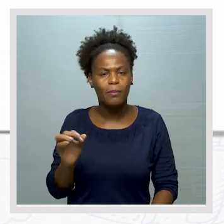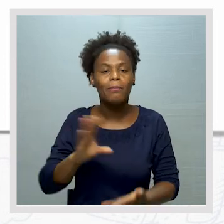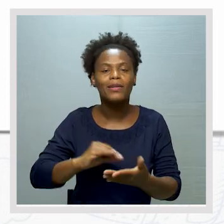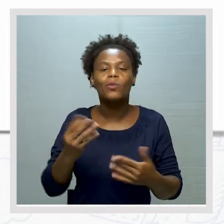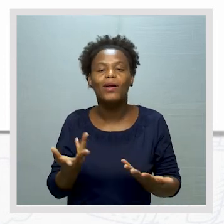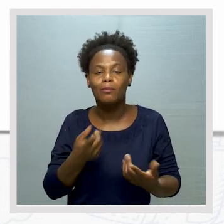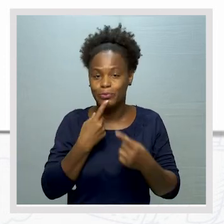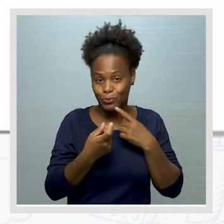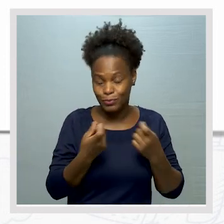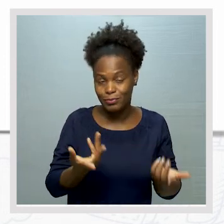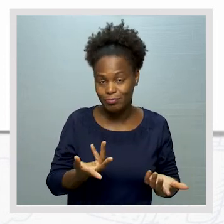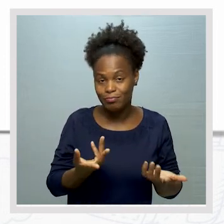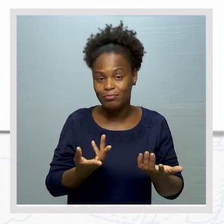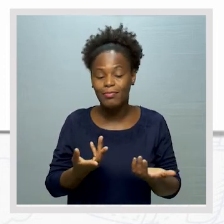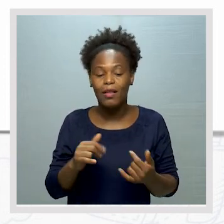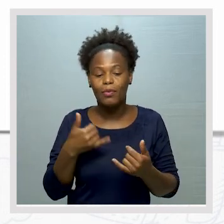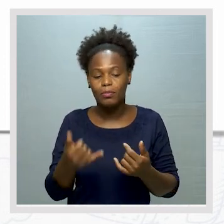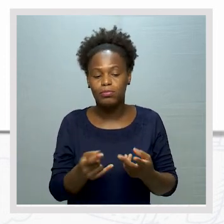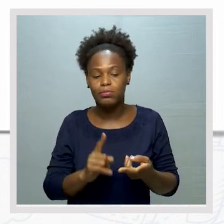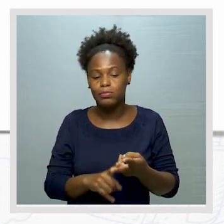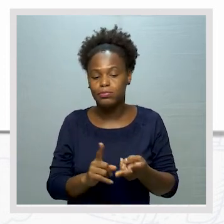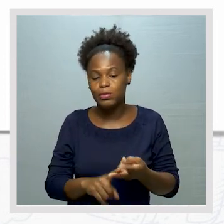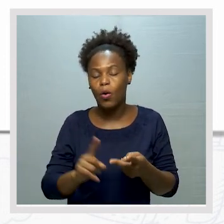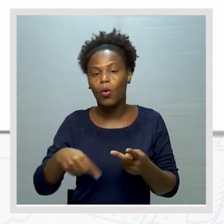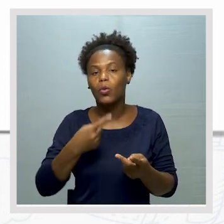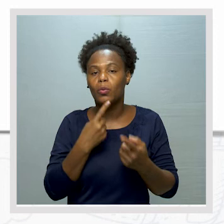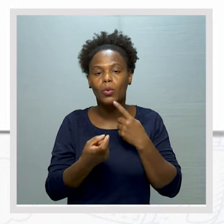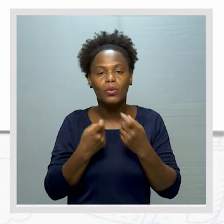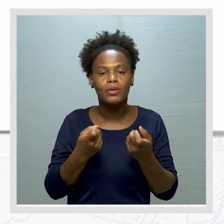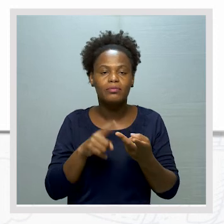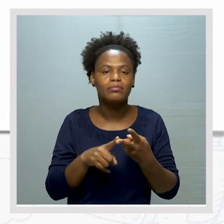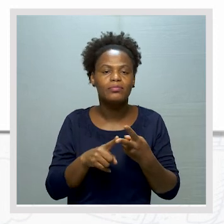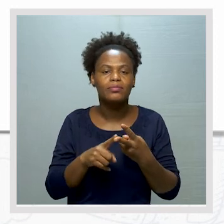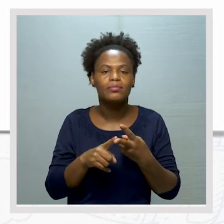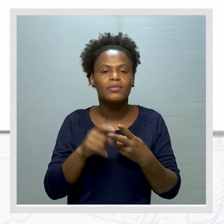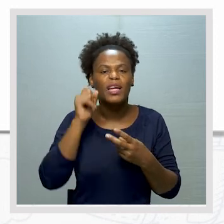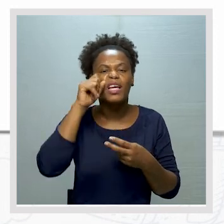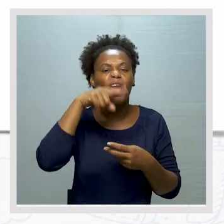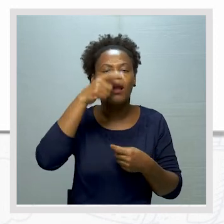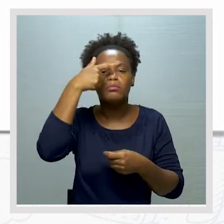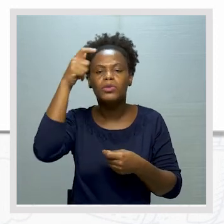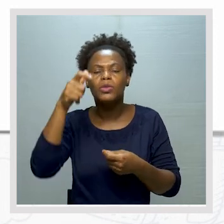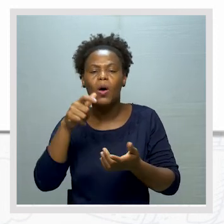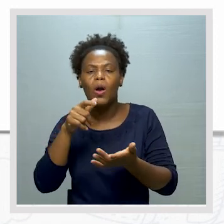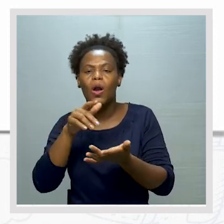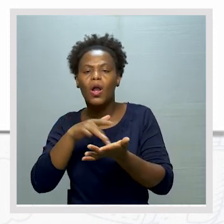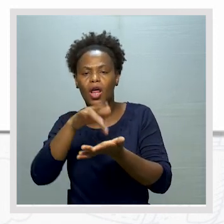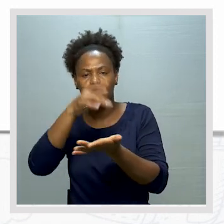question. Ensuite, l'autre question, c'était quel est l'écrivain le plus